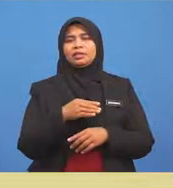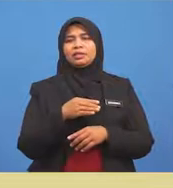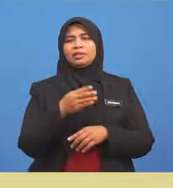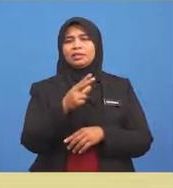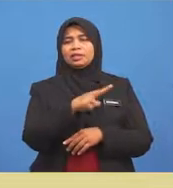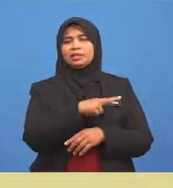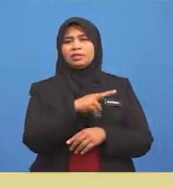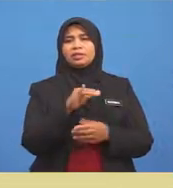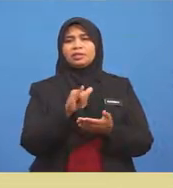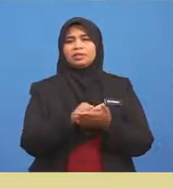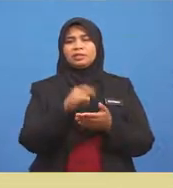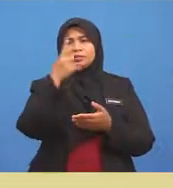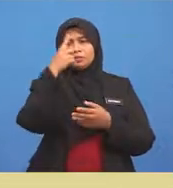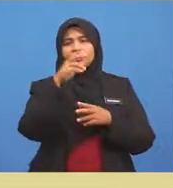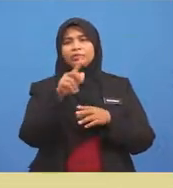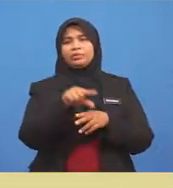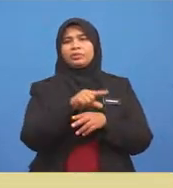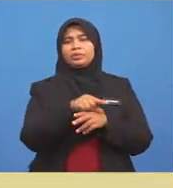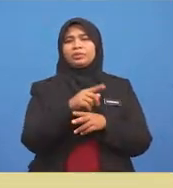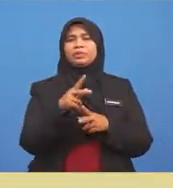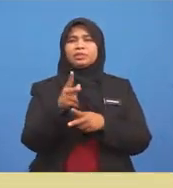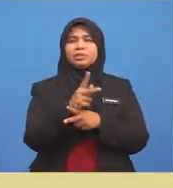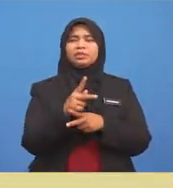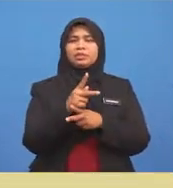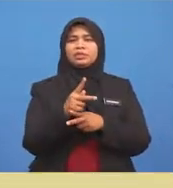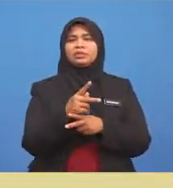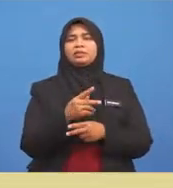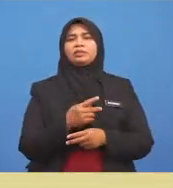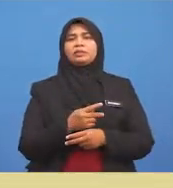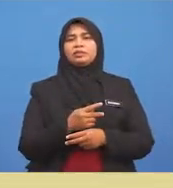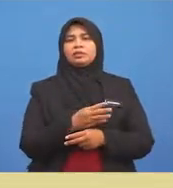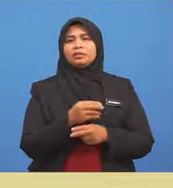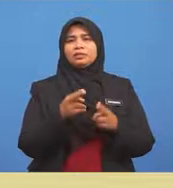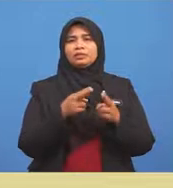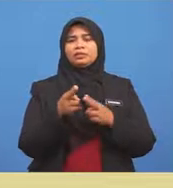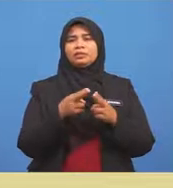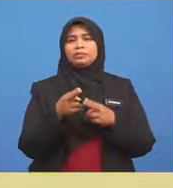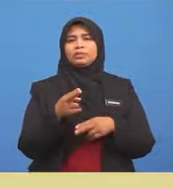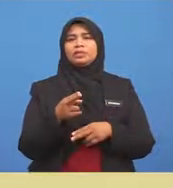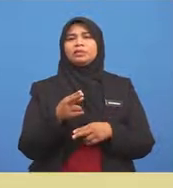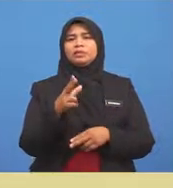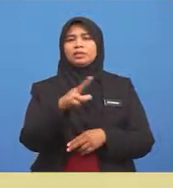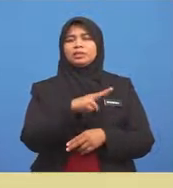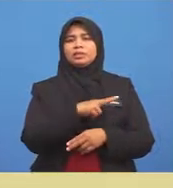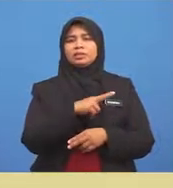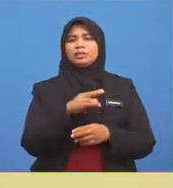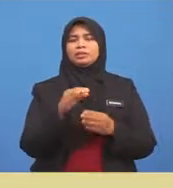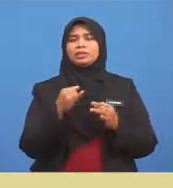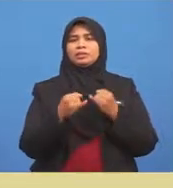untuk kegunaan menjaga dan melakukan urusan harta anak yatim itu jika dia